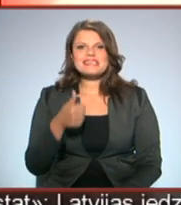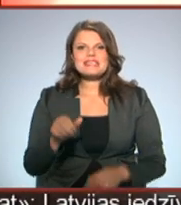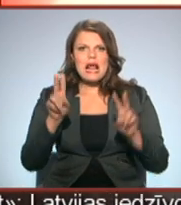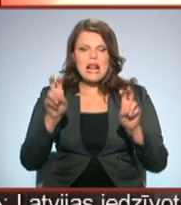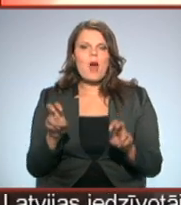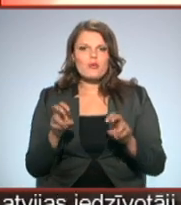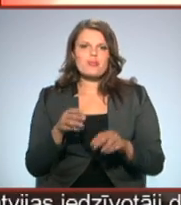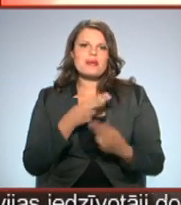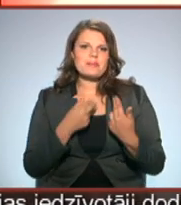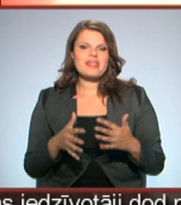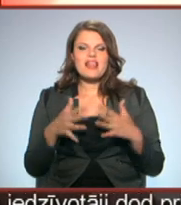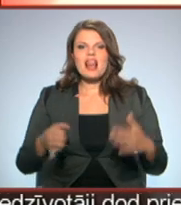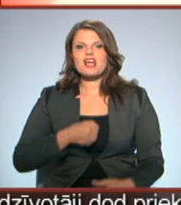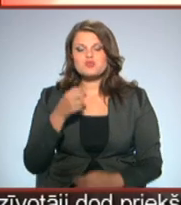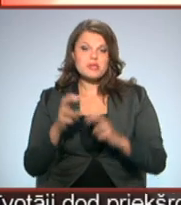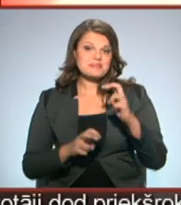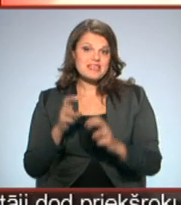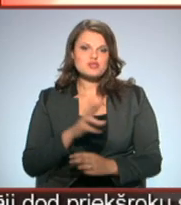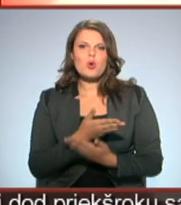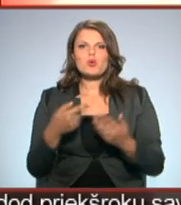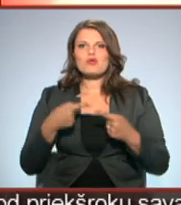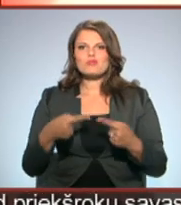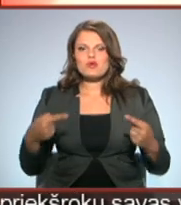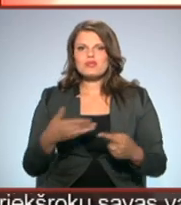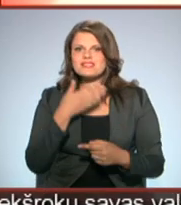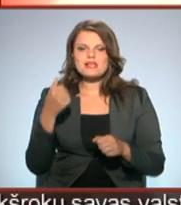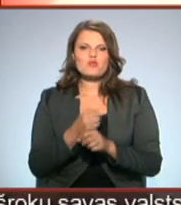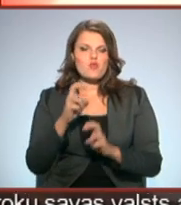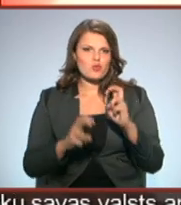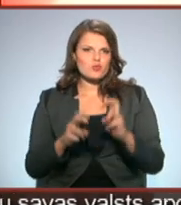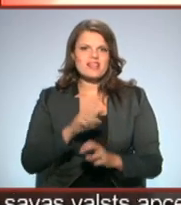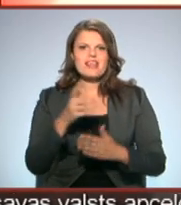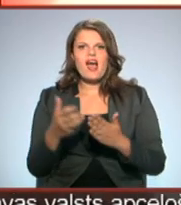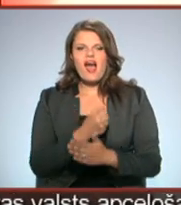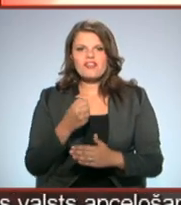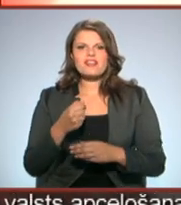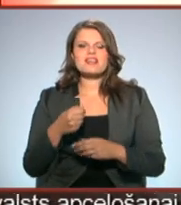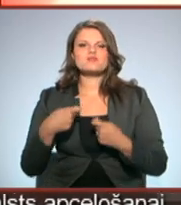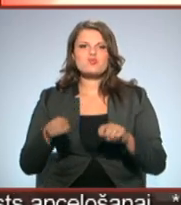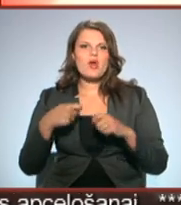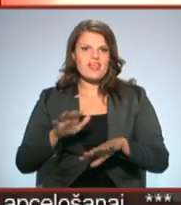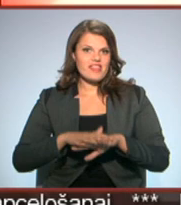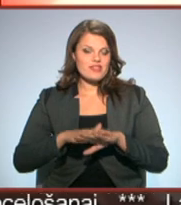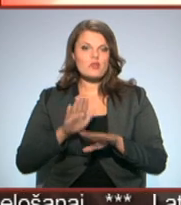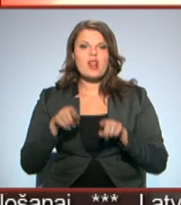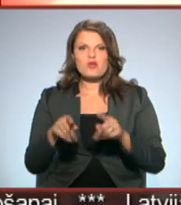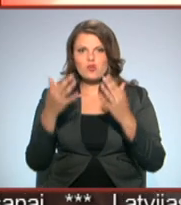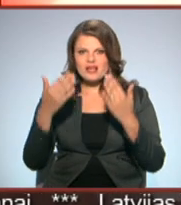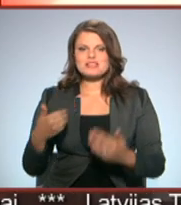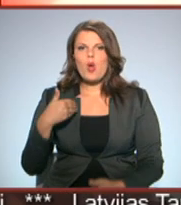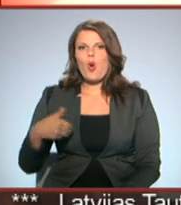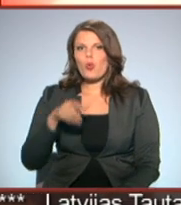labuma biedri. Lielākās grūtības ražotājiem, kuru produkcija netop rūpnieciski ir atrast noieta tirgu, lai to risinātu